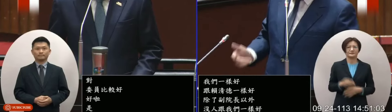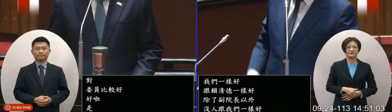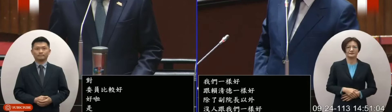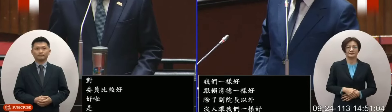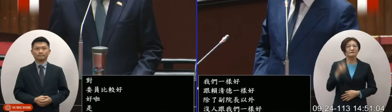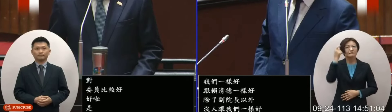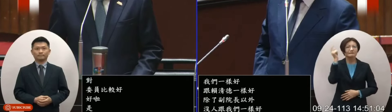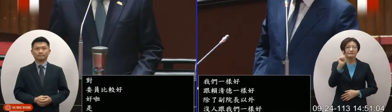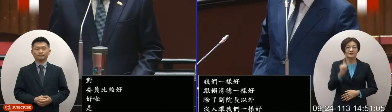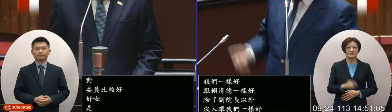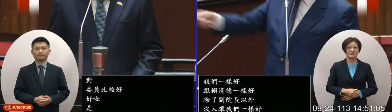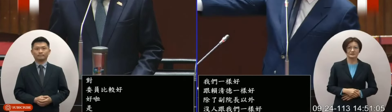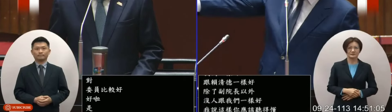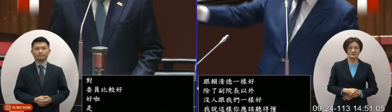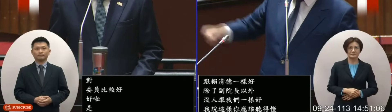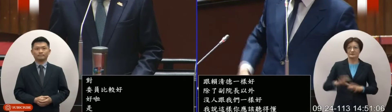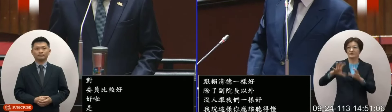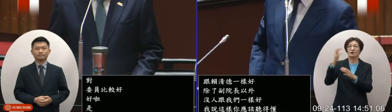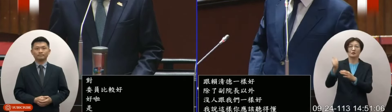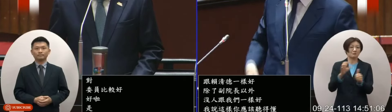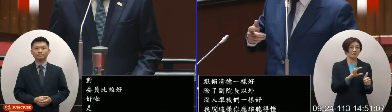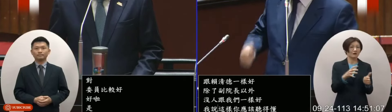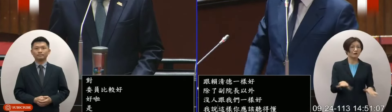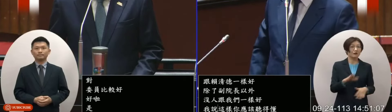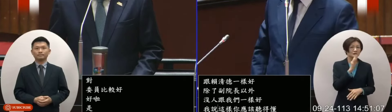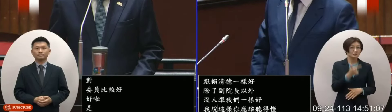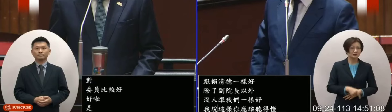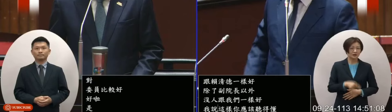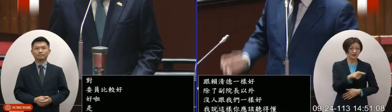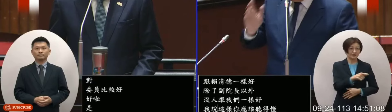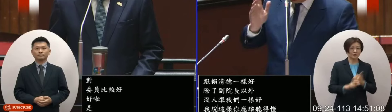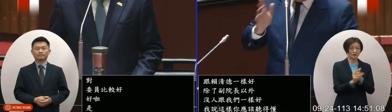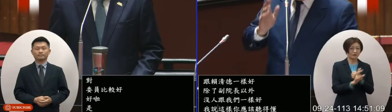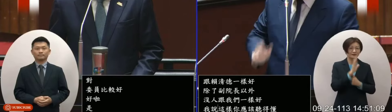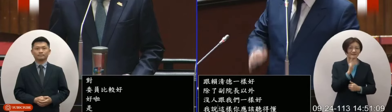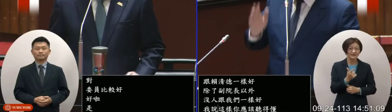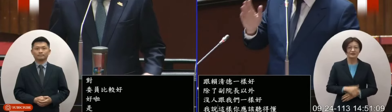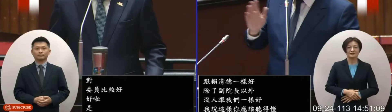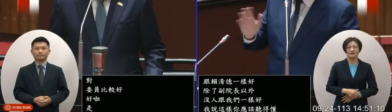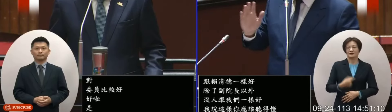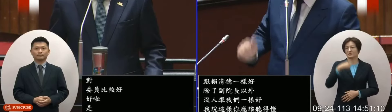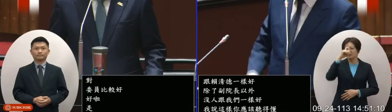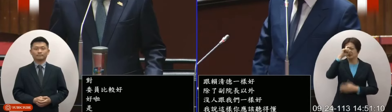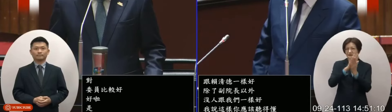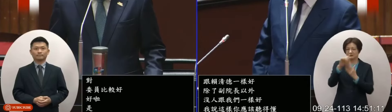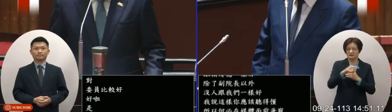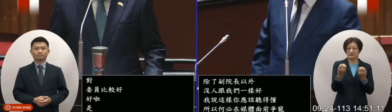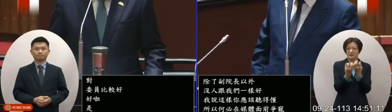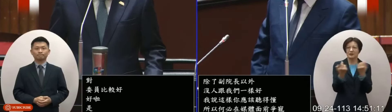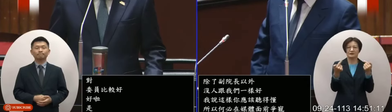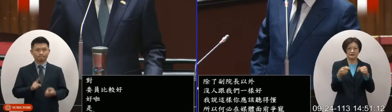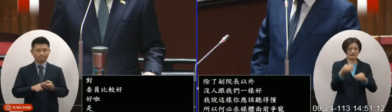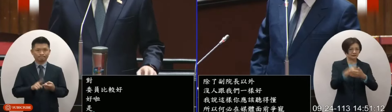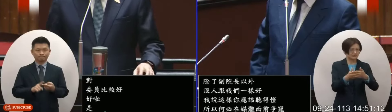啊，意思是安那？啊，总统有干咩过啊？啊，你唔作情？我希望这个代志唔好阁发生啦。 是